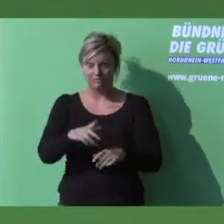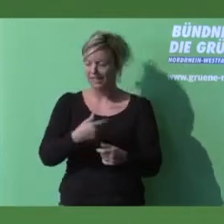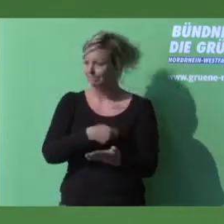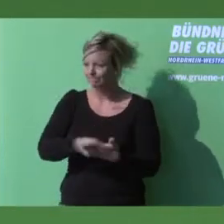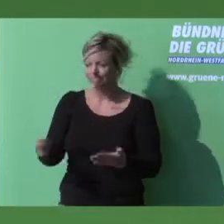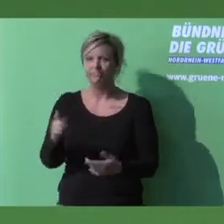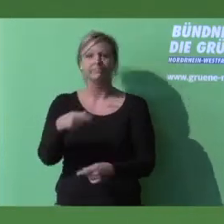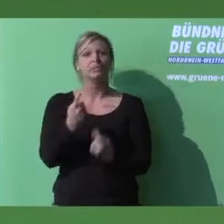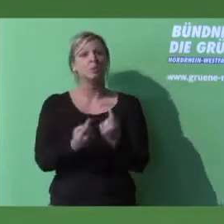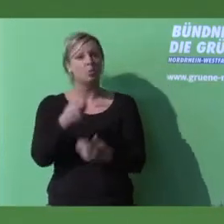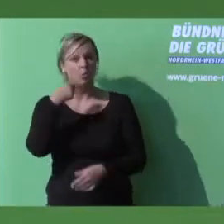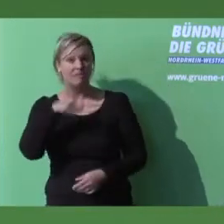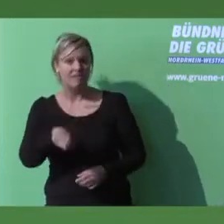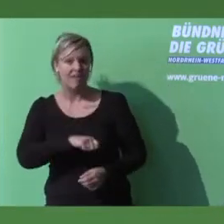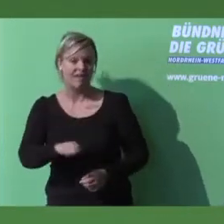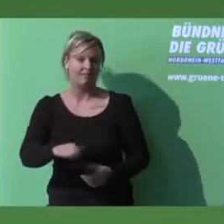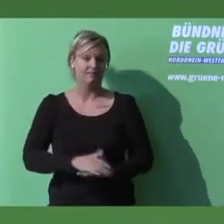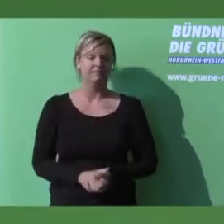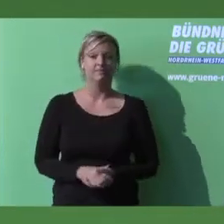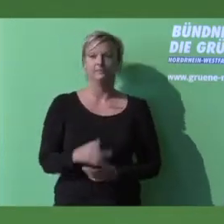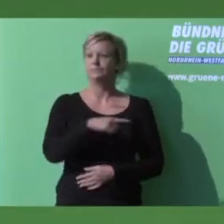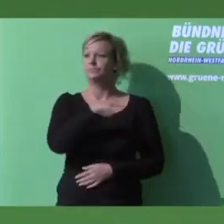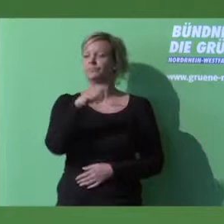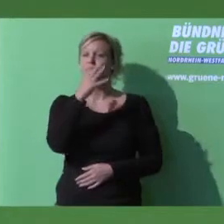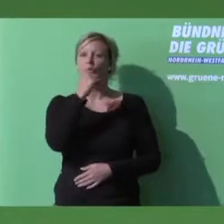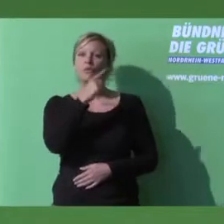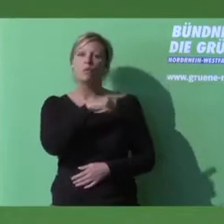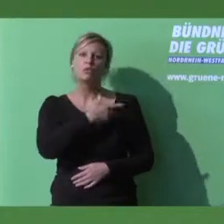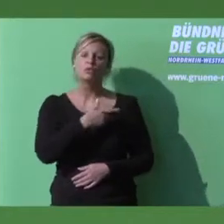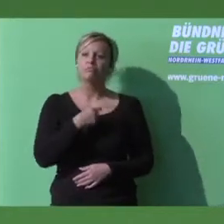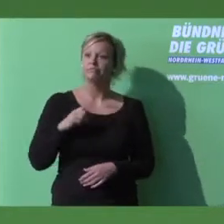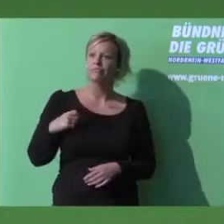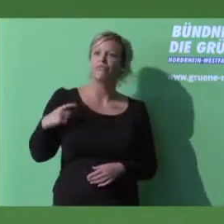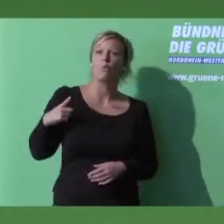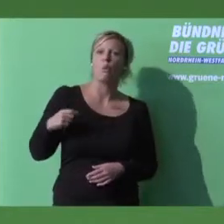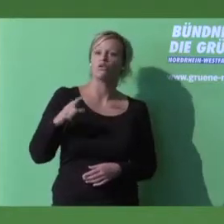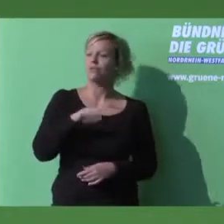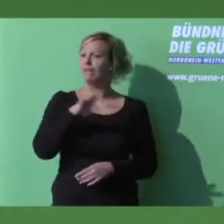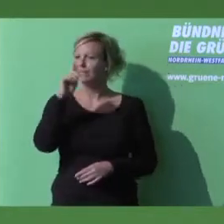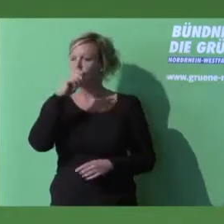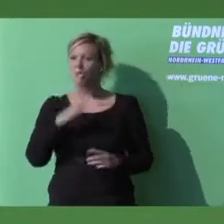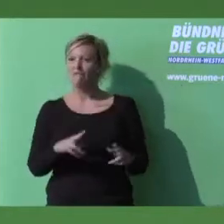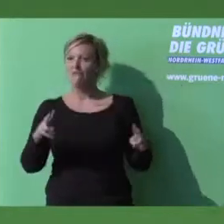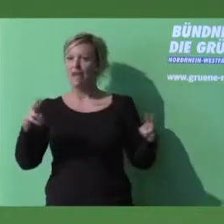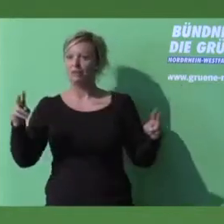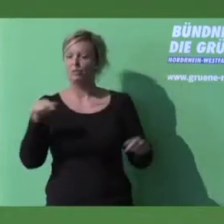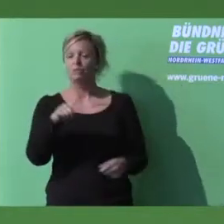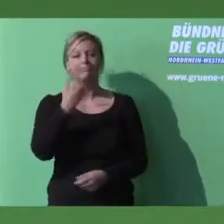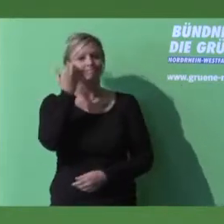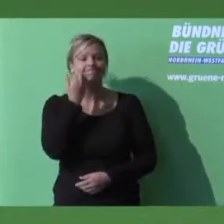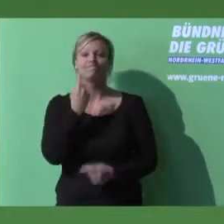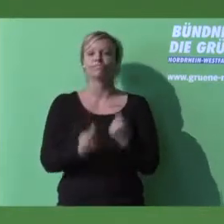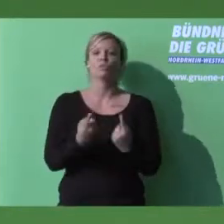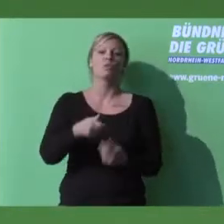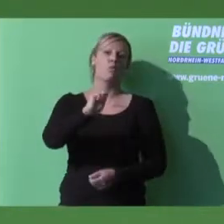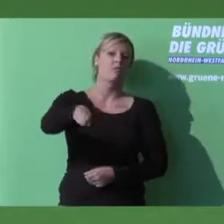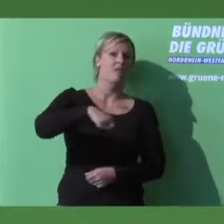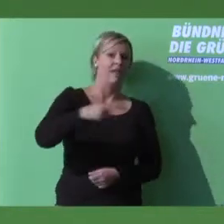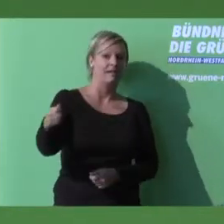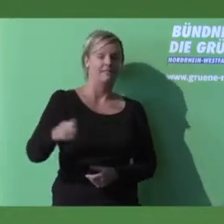wählen. Wer endlich will, dass Wohlstand und nicht mehr nur das Wachstum zählt, der muss Grün wählen. Wer